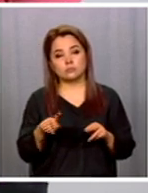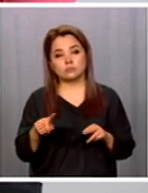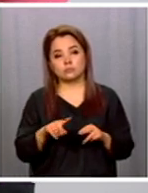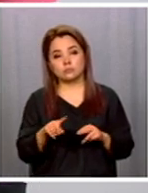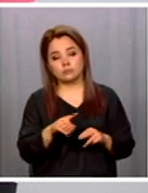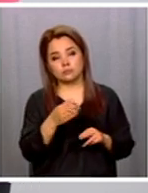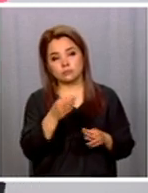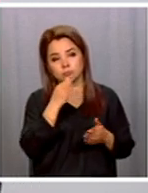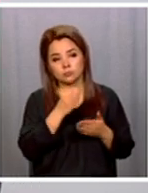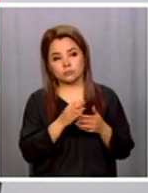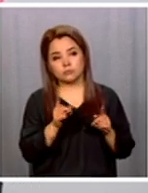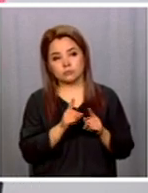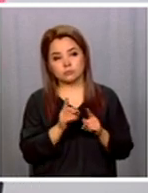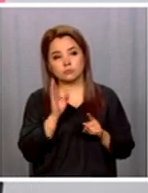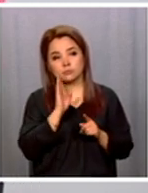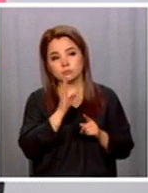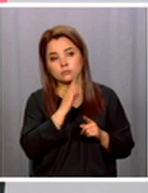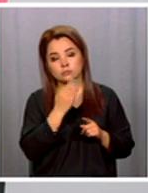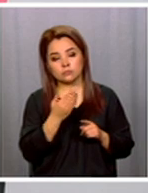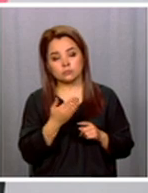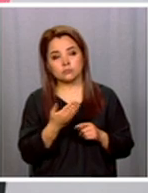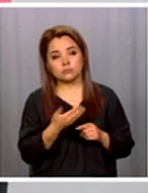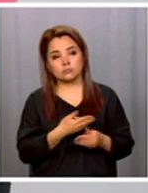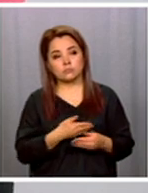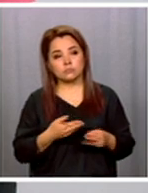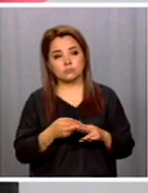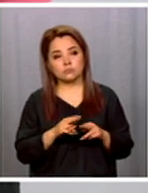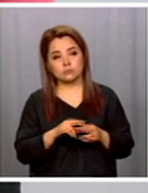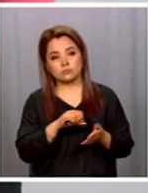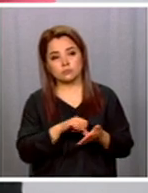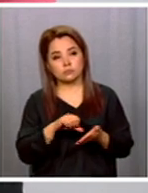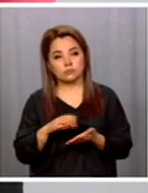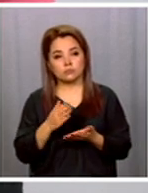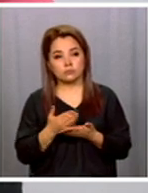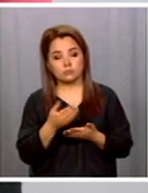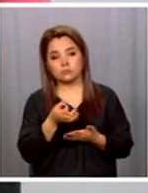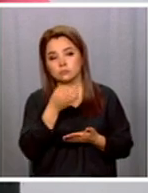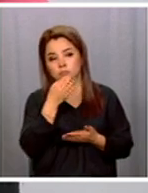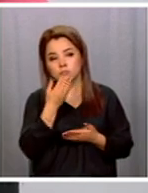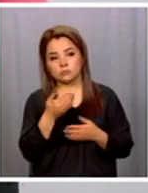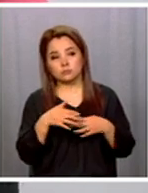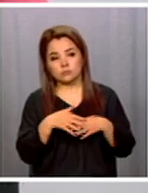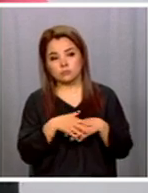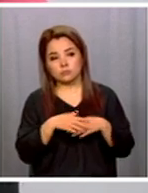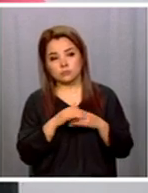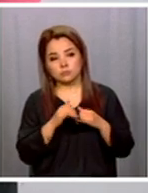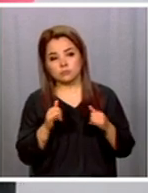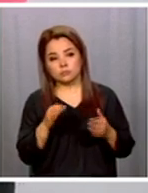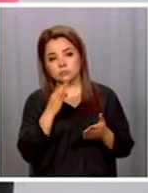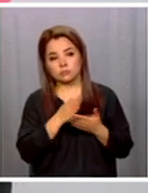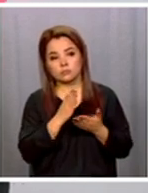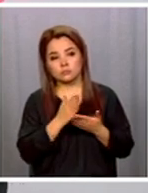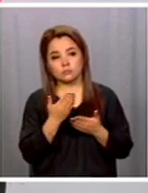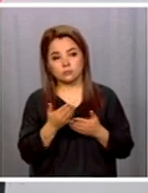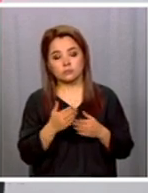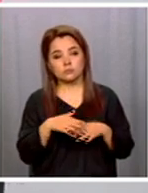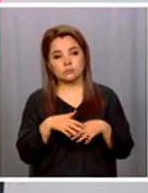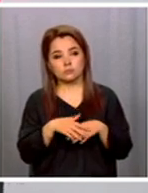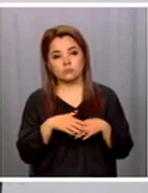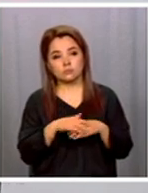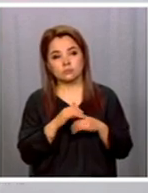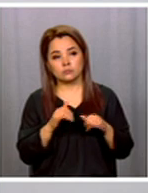сперматозоидтар аналық жыныс мүшесіндегі жұмыртқа жасушасын ұрықтандырады. Ұрықтанған